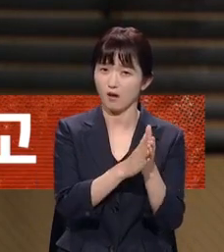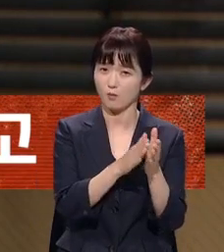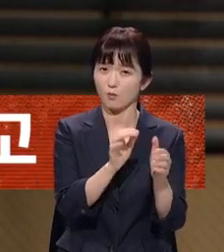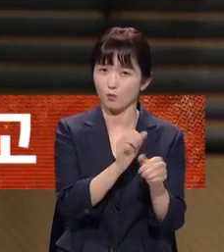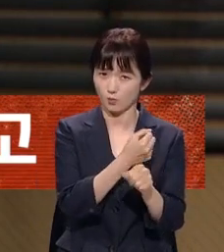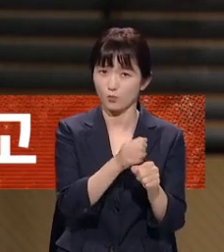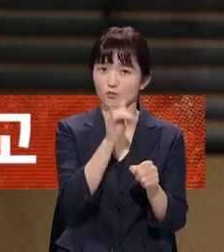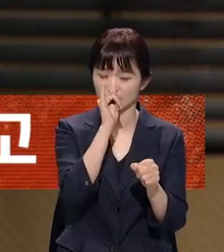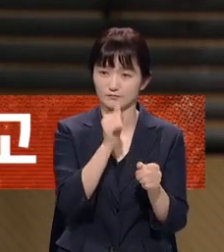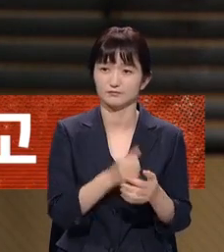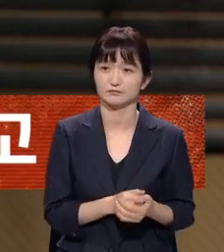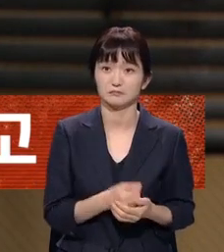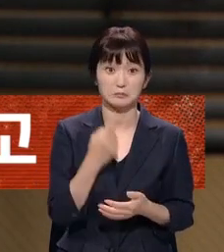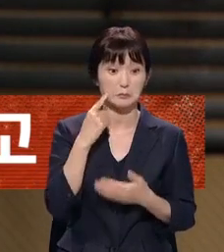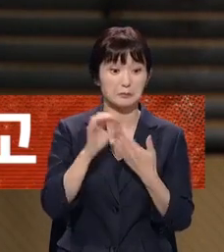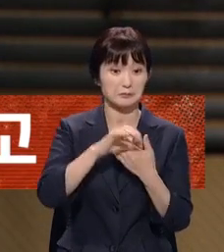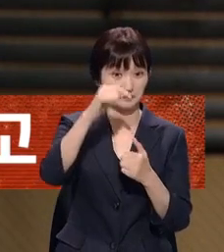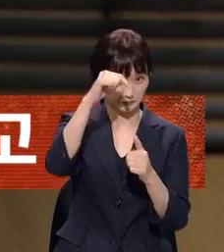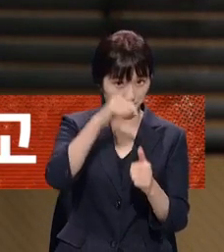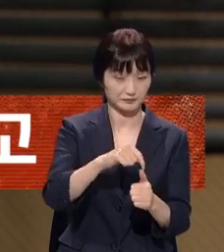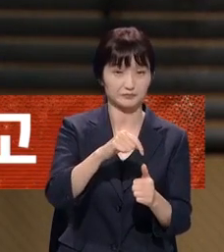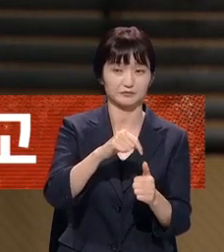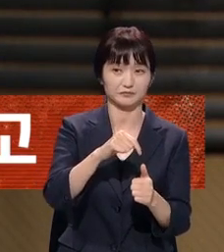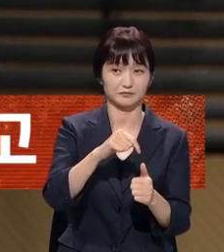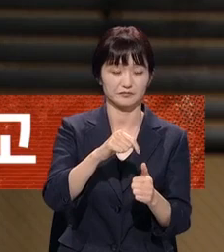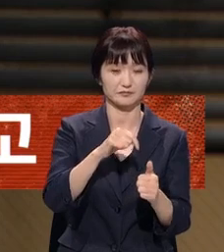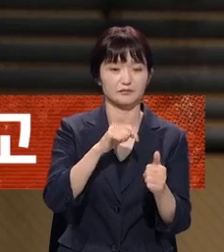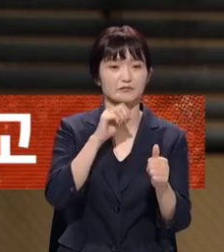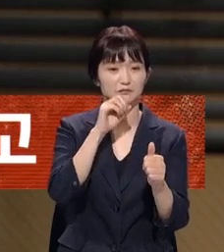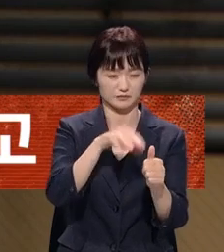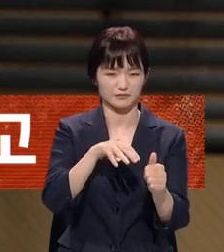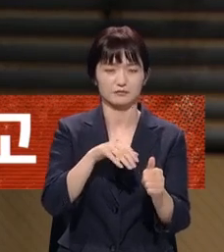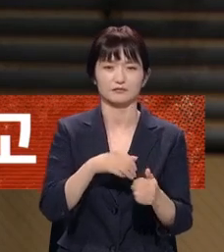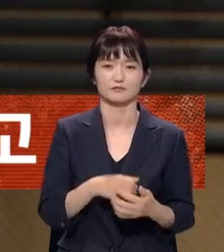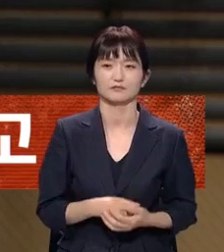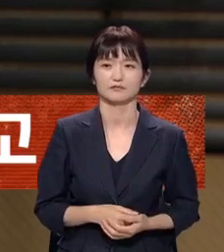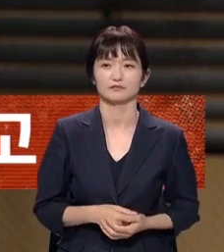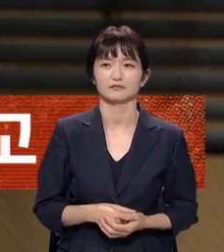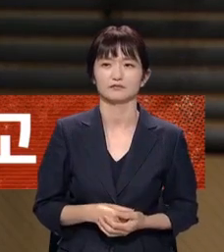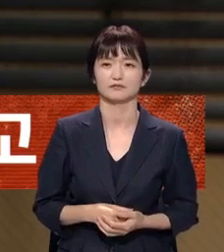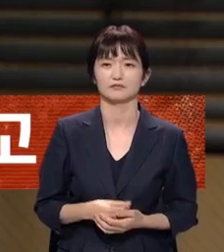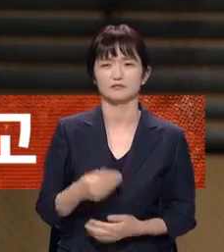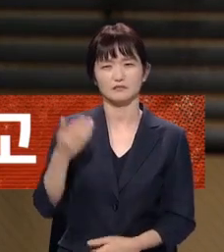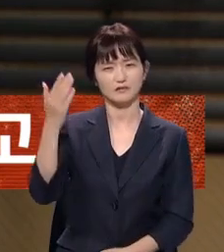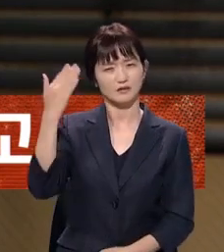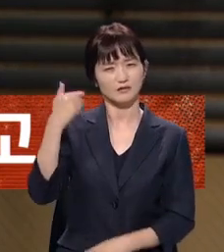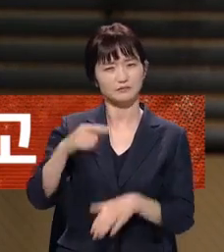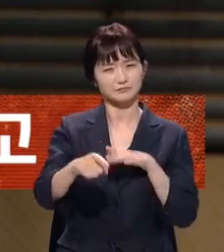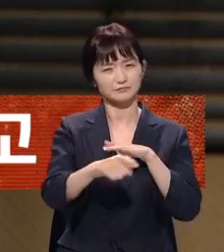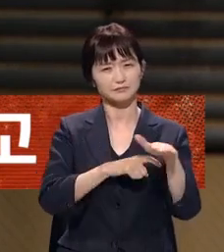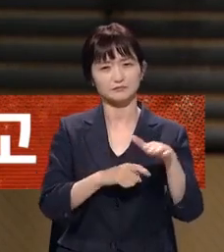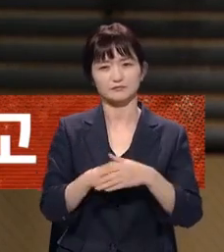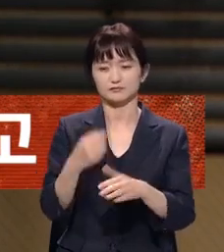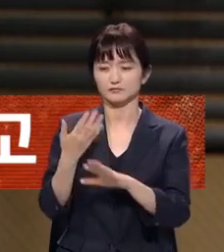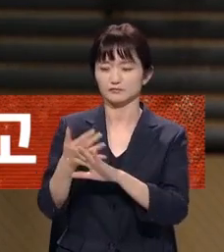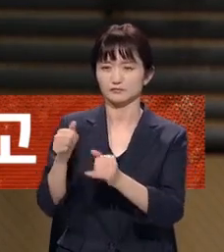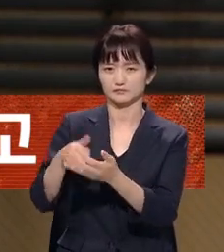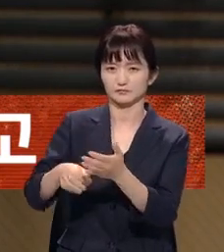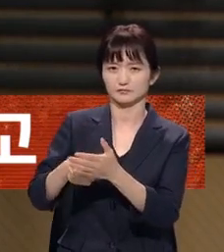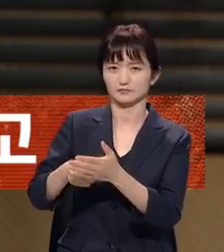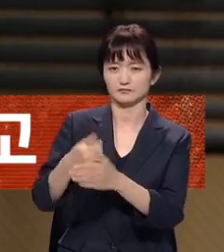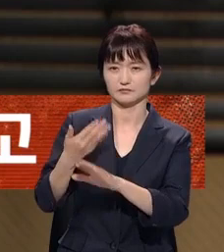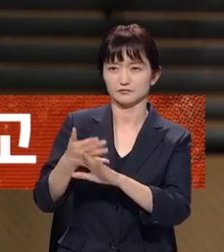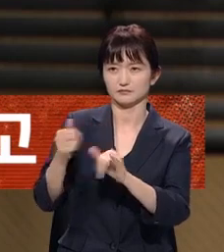될 여지도 있어요 만약에 시켰다면 시켰거나 얘기를 했다면 시켰다면 이게 사실은 예전에 지금 절도입니다 타인 재물